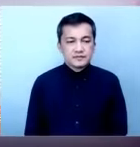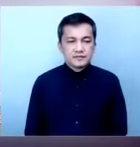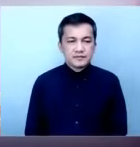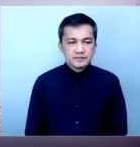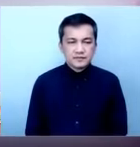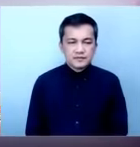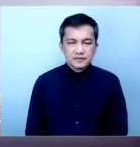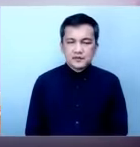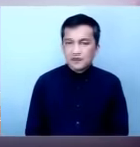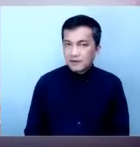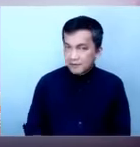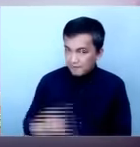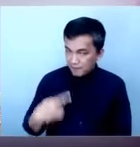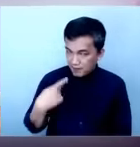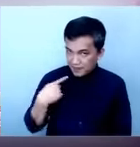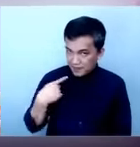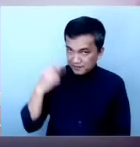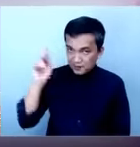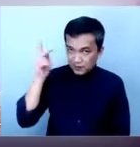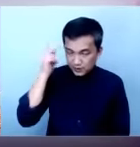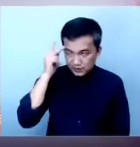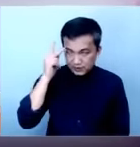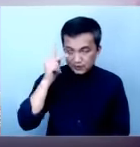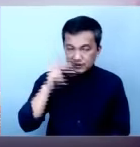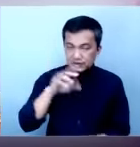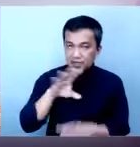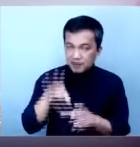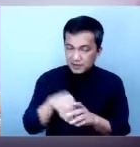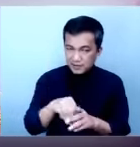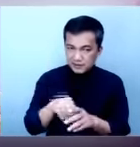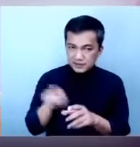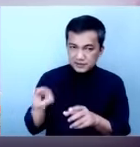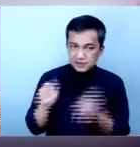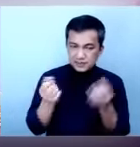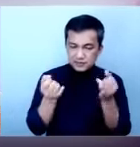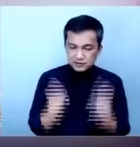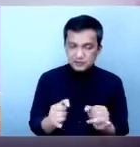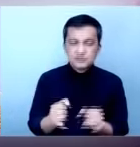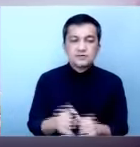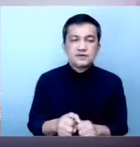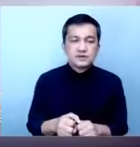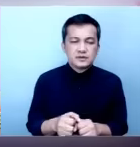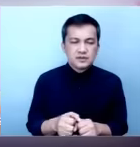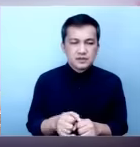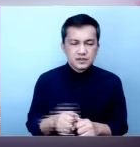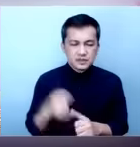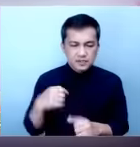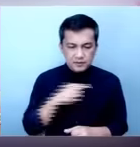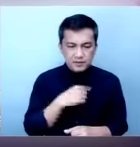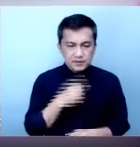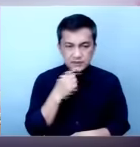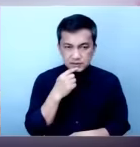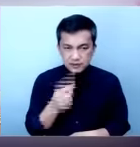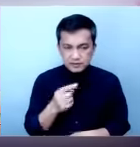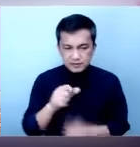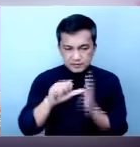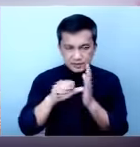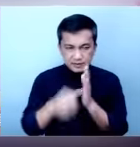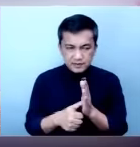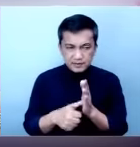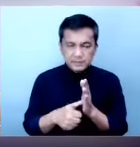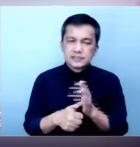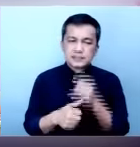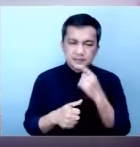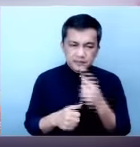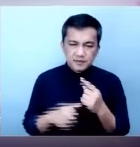Meron pong politikong involved dito sa isyong ito. Kami na po ang nagsasabi, madiin naming sinasabi ni